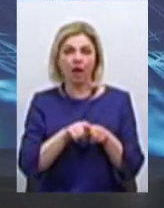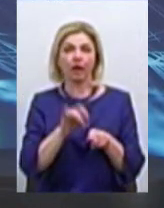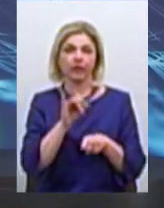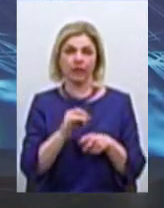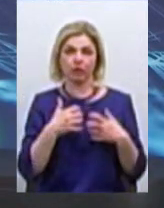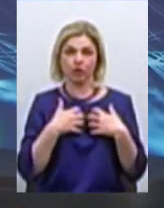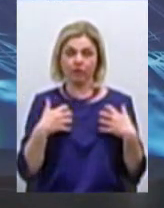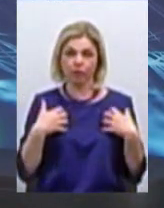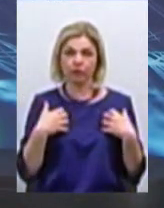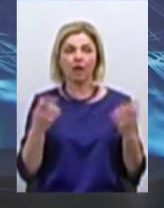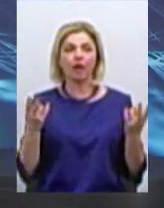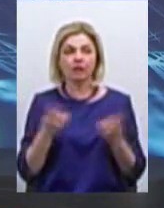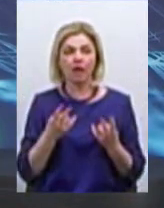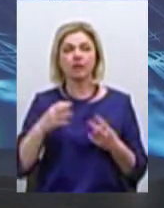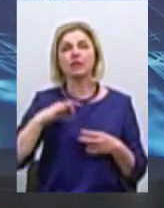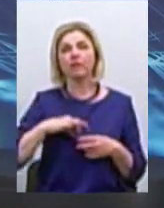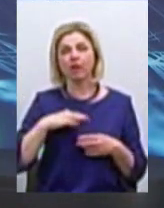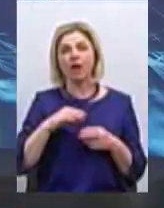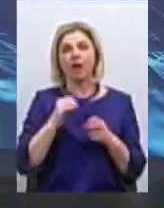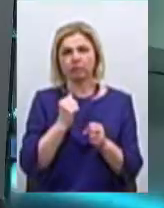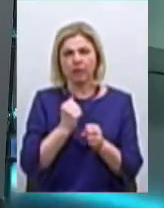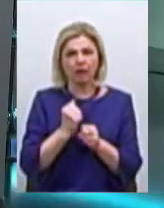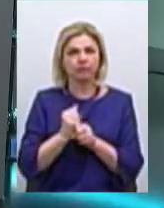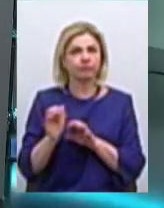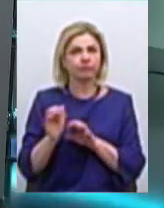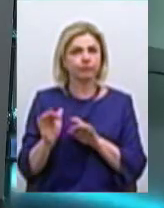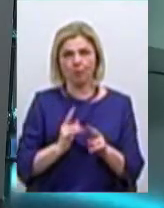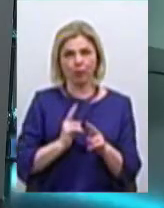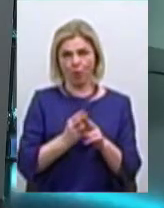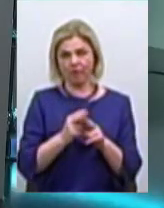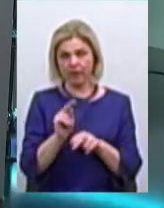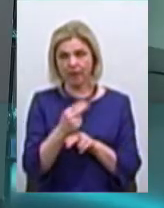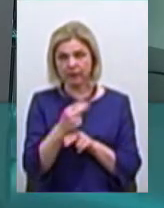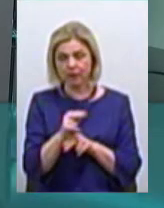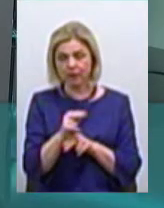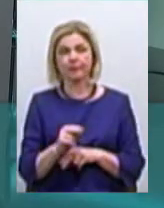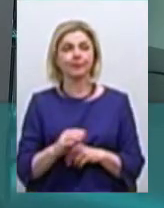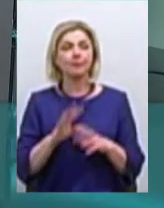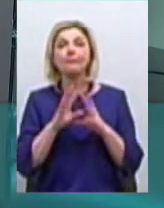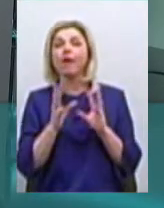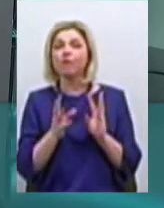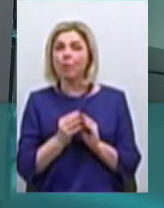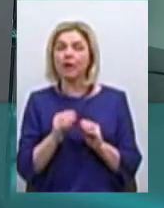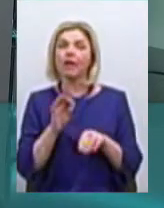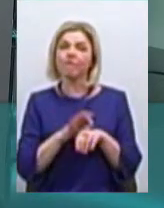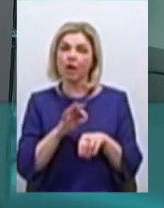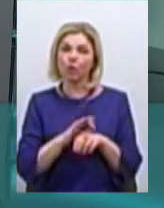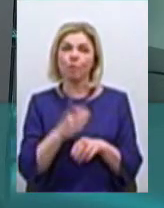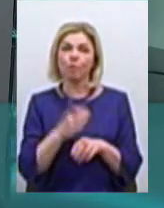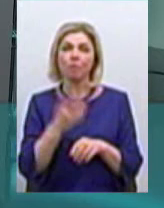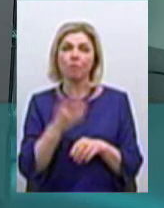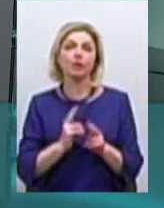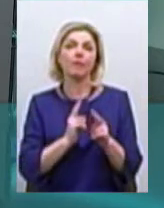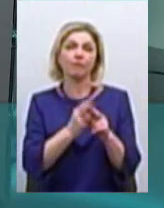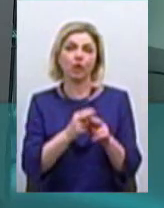потрібно вживати профілактичні заходи. І профілактичні... Взагалі хворобу легше попередити, ніж лікувати,